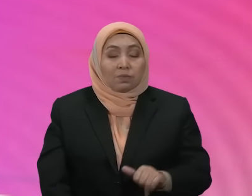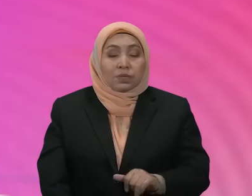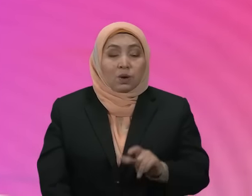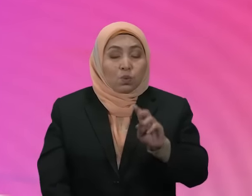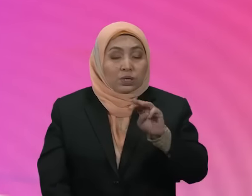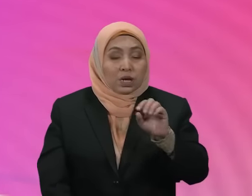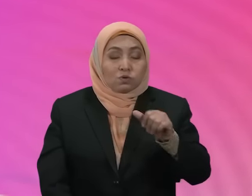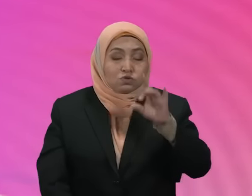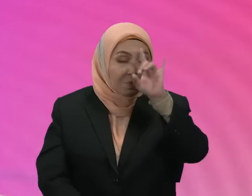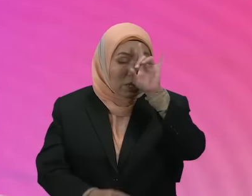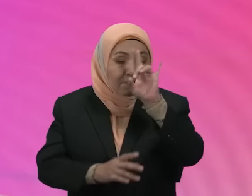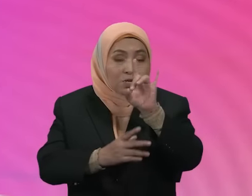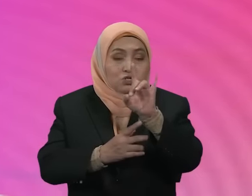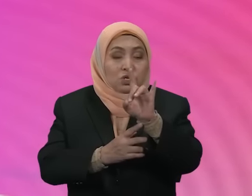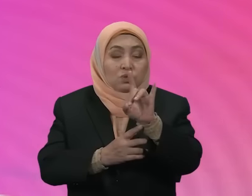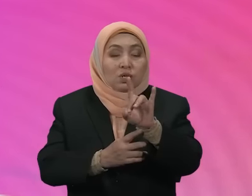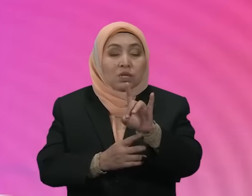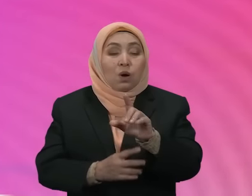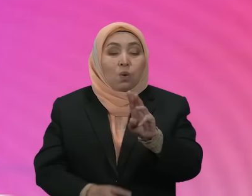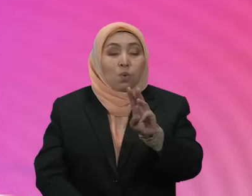A'udzubillahi minasyaitanirrajim. Wa